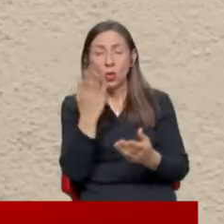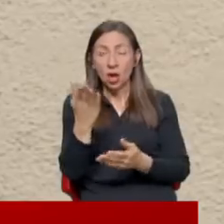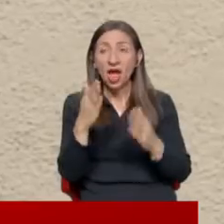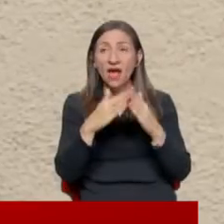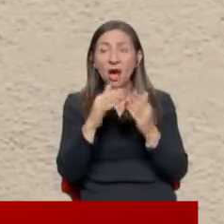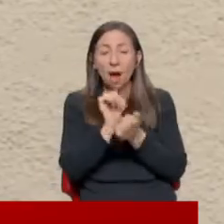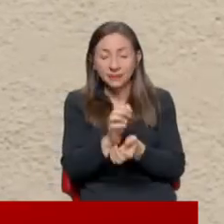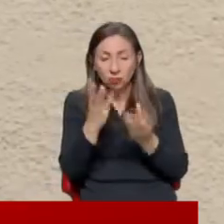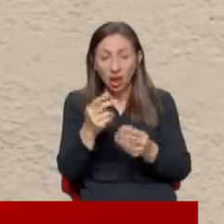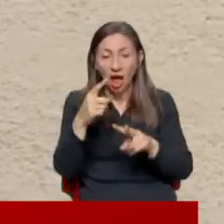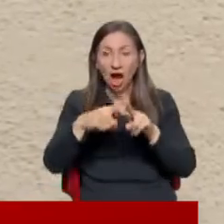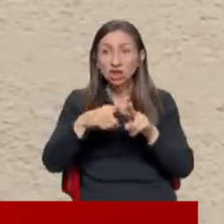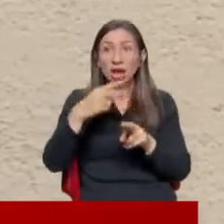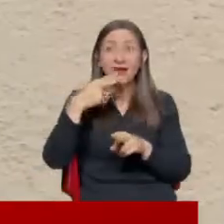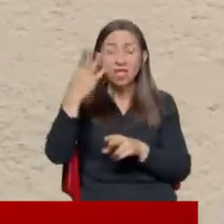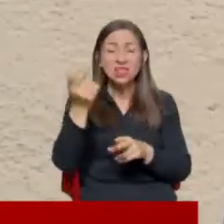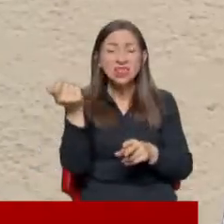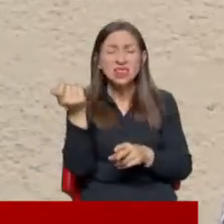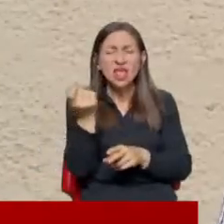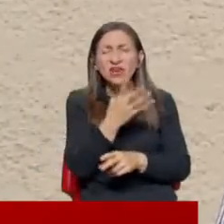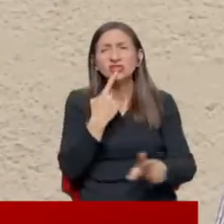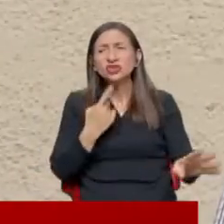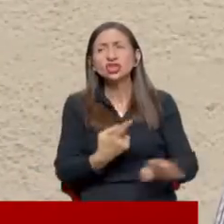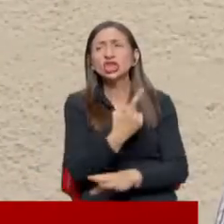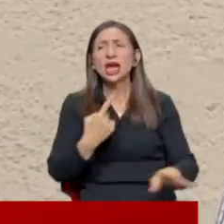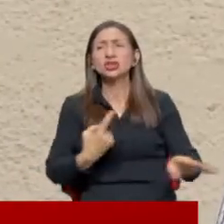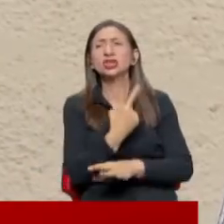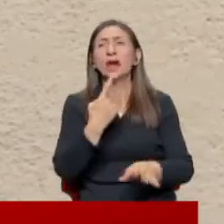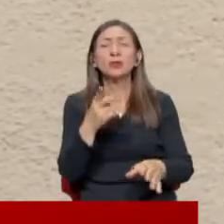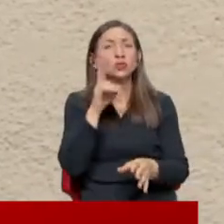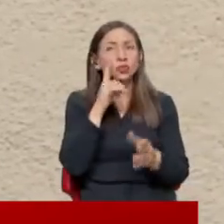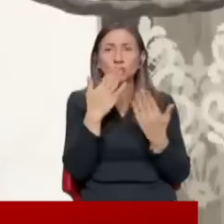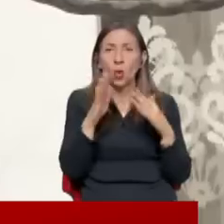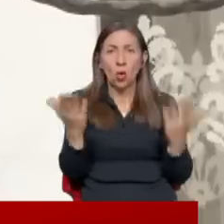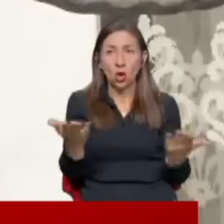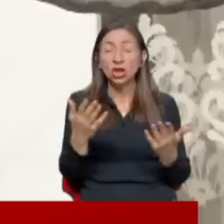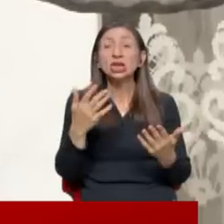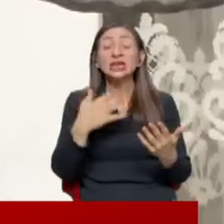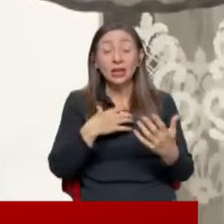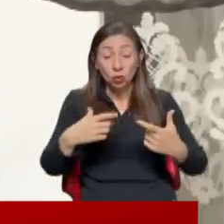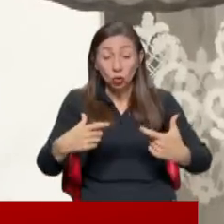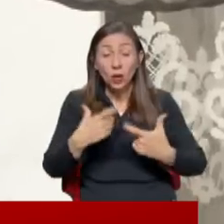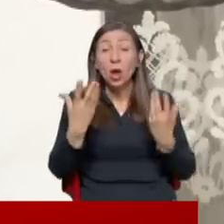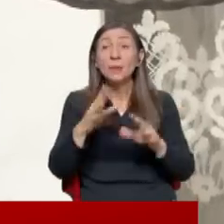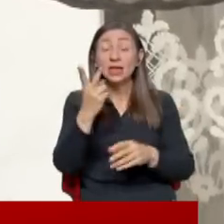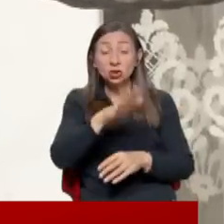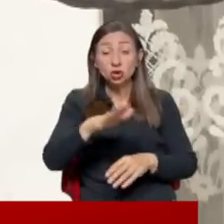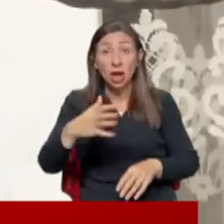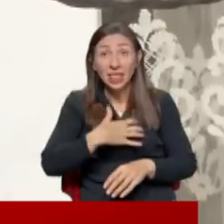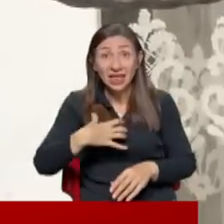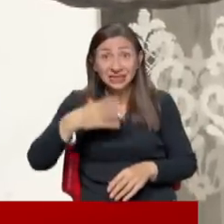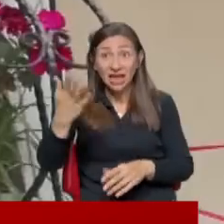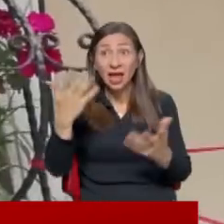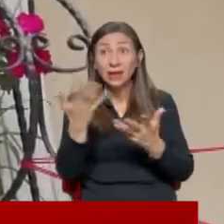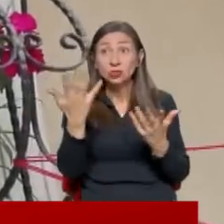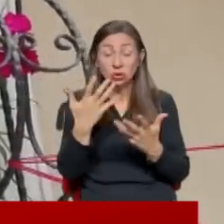Eve hapsolan Ayşe Karslıoğlu defalarca şikayetçi oldu ama sonuç alamadı. Can güvenliği olmayan iki çocuk annesi